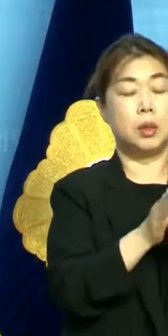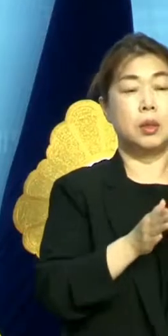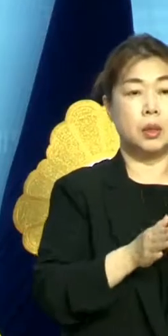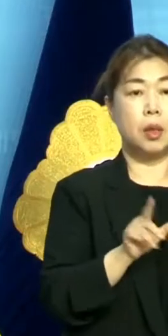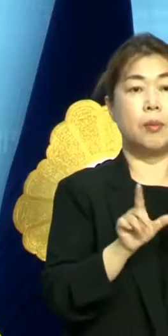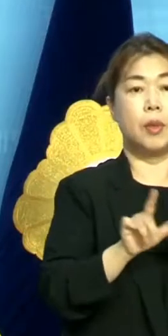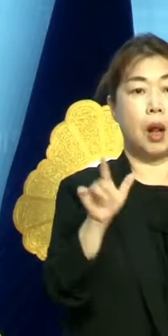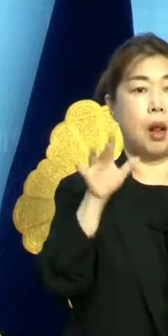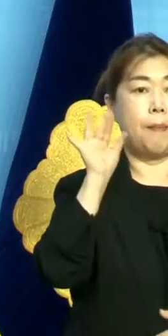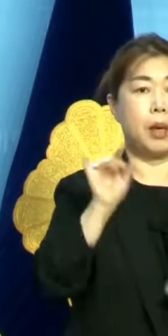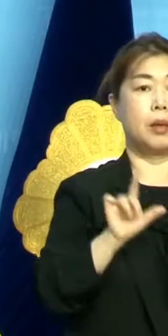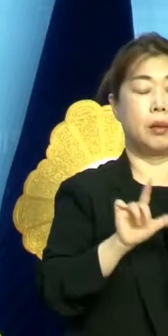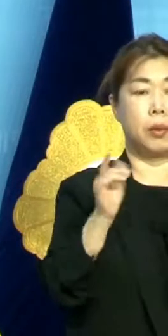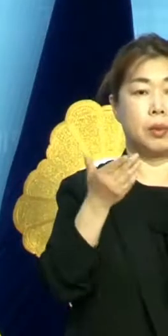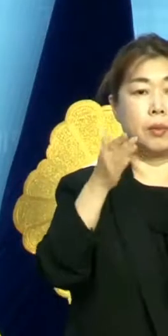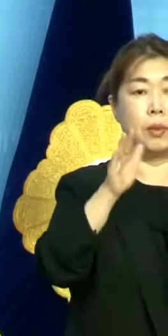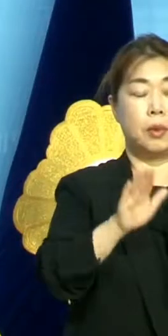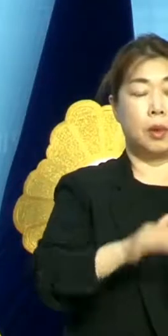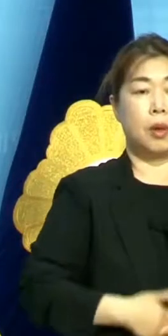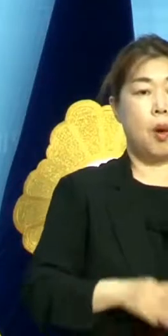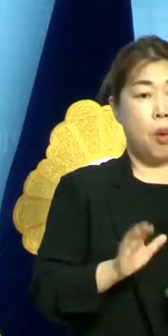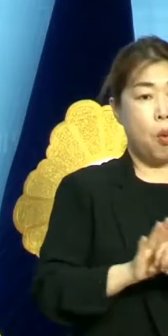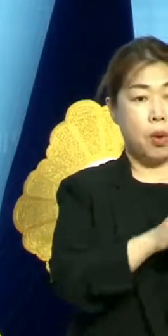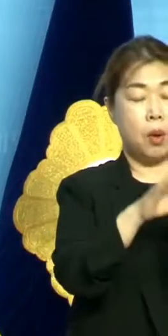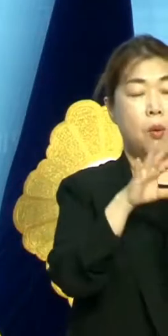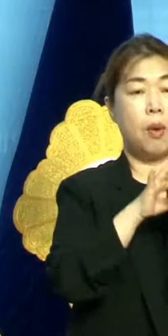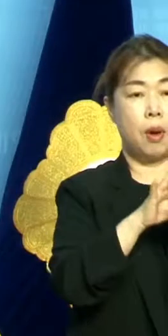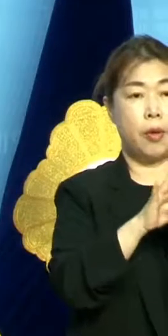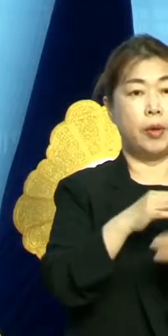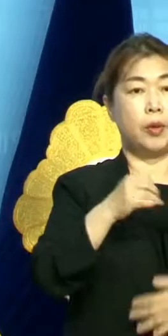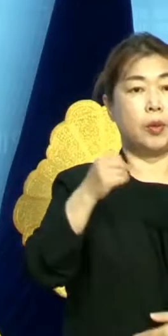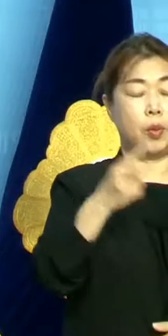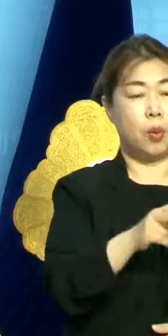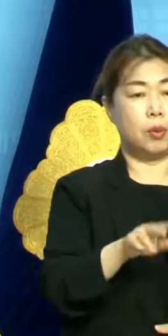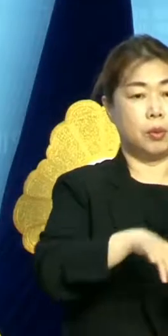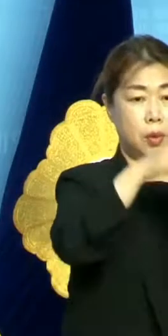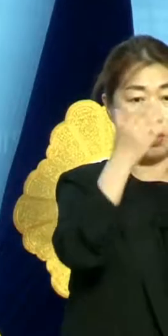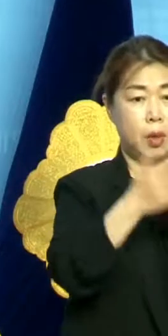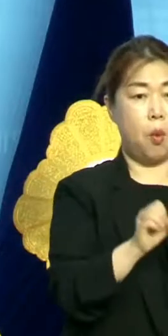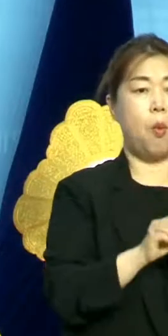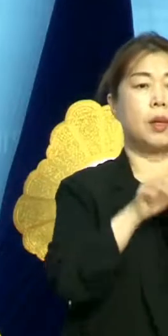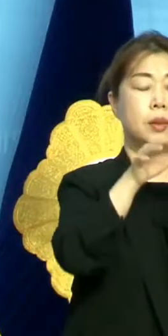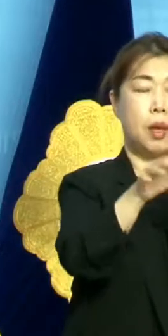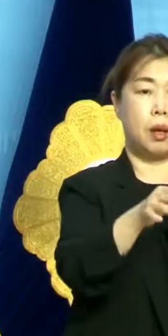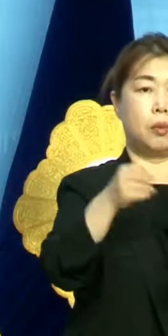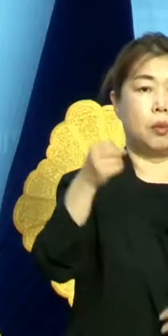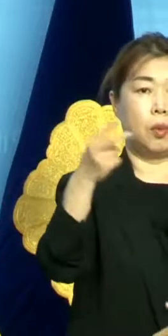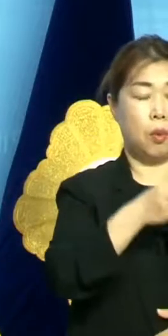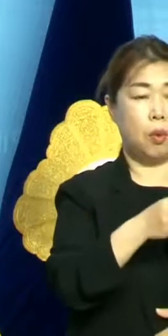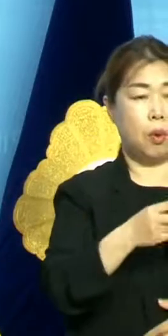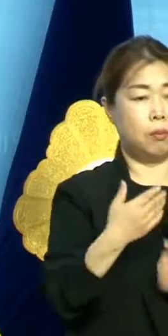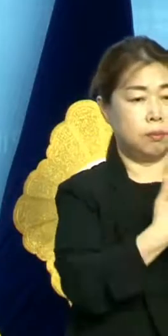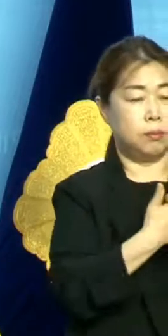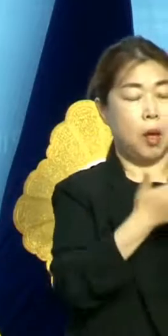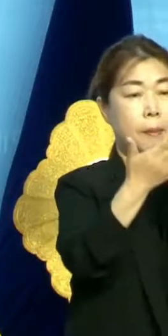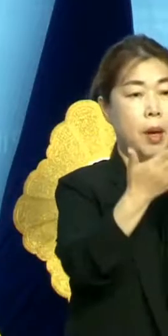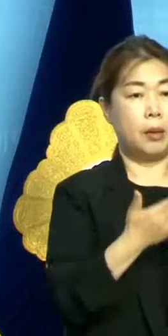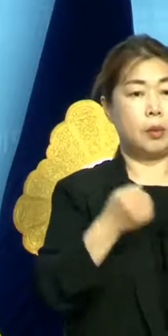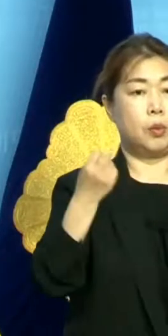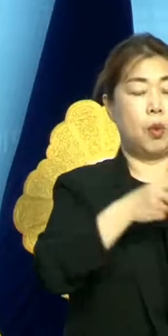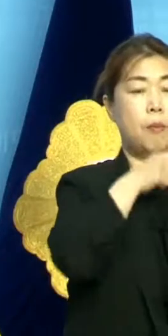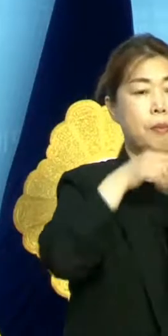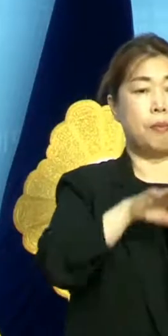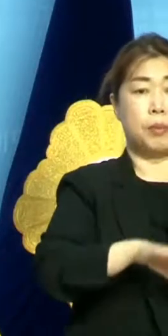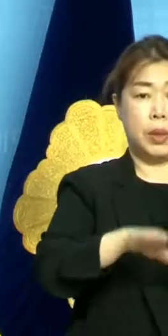100일 되는 날입니다. 또 코로나19의 전반적인 확산과 그리고 수해로 인한 피해로